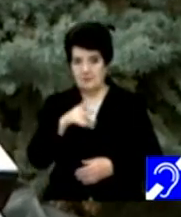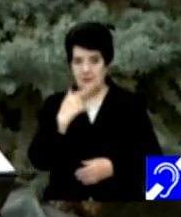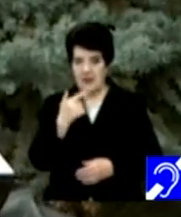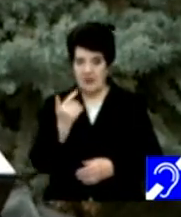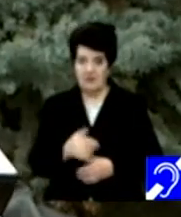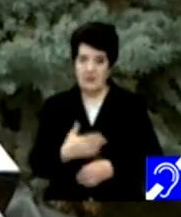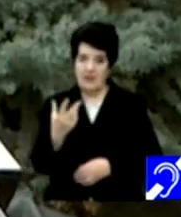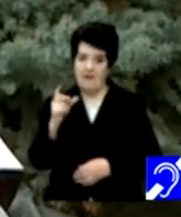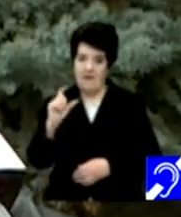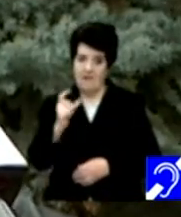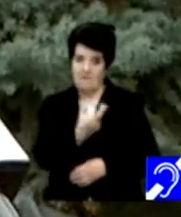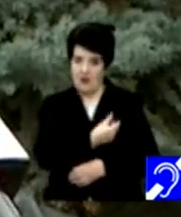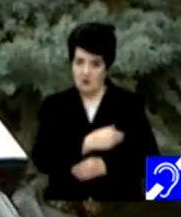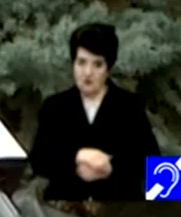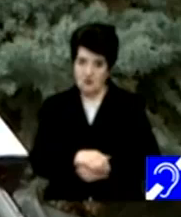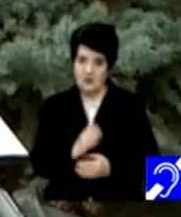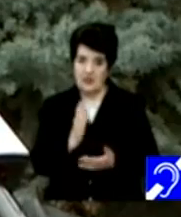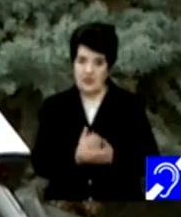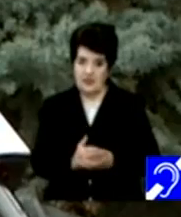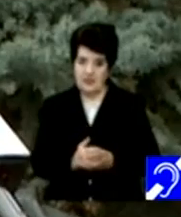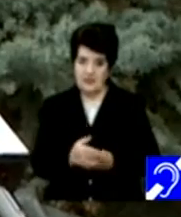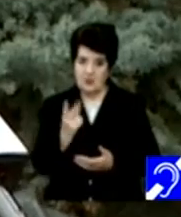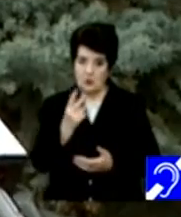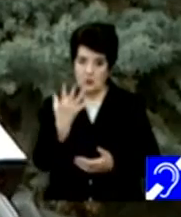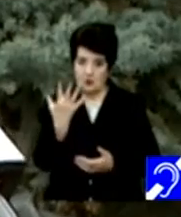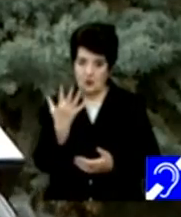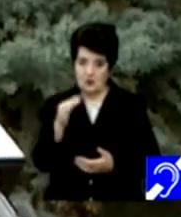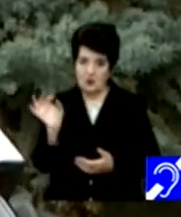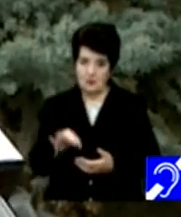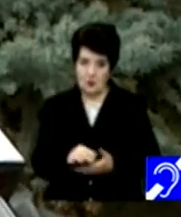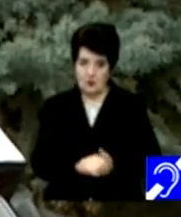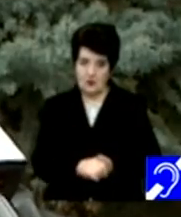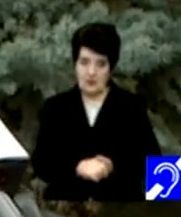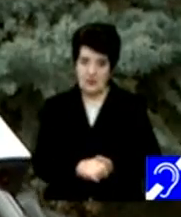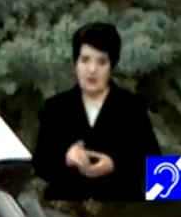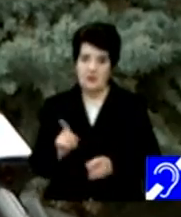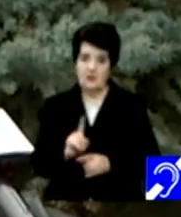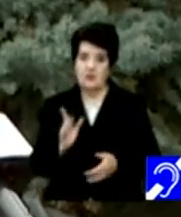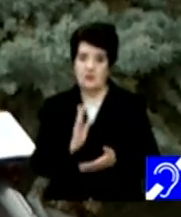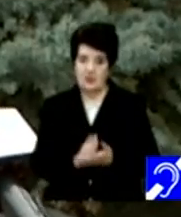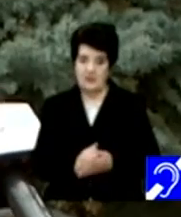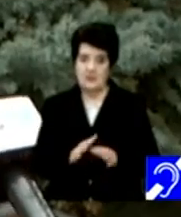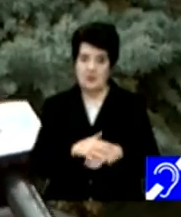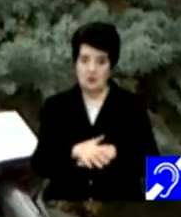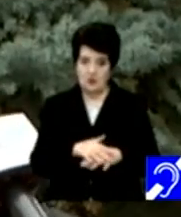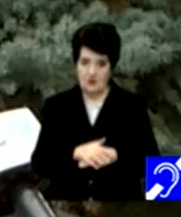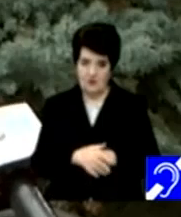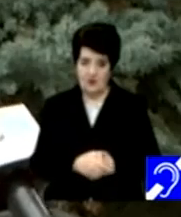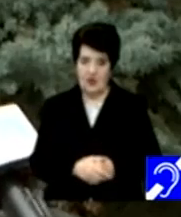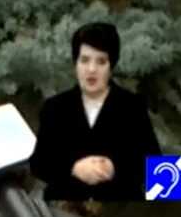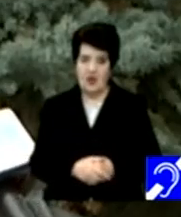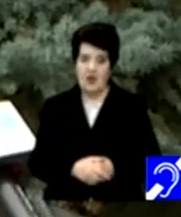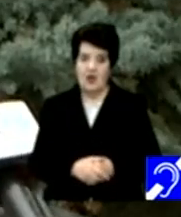acoperire vaccinală, este aproape de 25%, ceea ce este o cifră, o